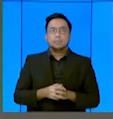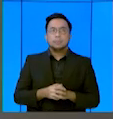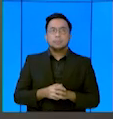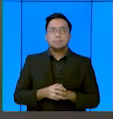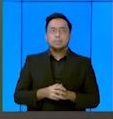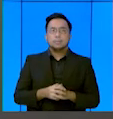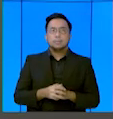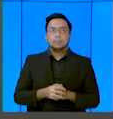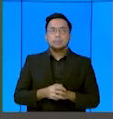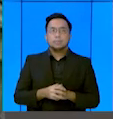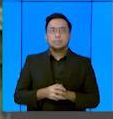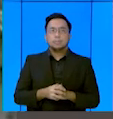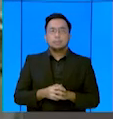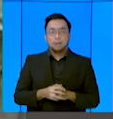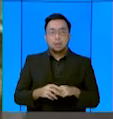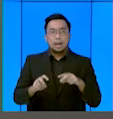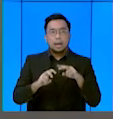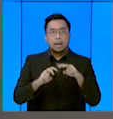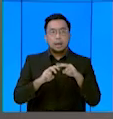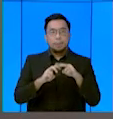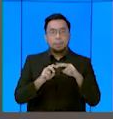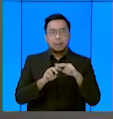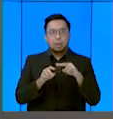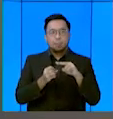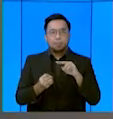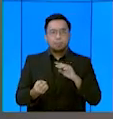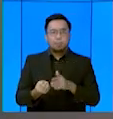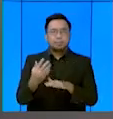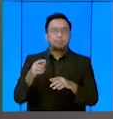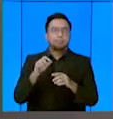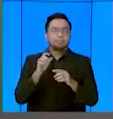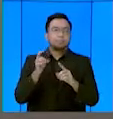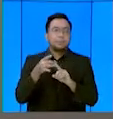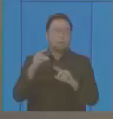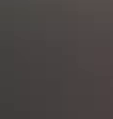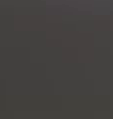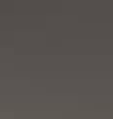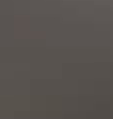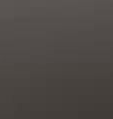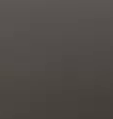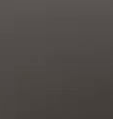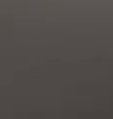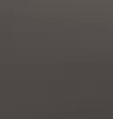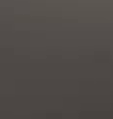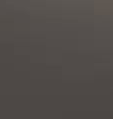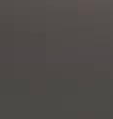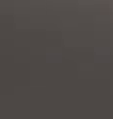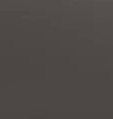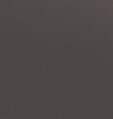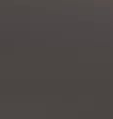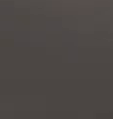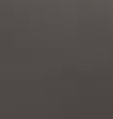Percikan api muncul di bagian bawah rangkaian MRT saat menabrak besi konstruksi yang terjatuh dari kren proyek pembangunan Gedung Kejaksaan Agung Jakarta